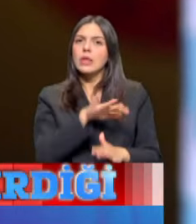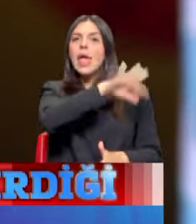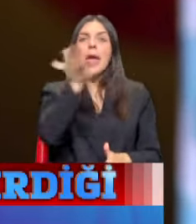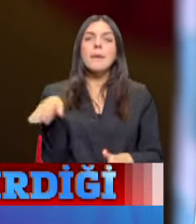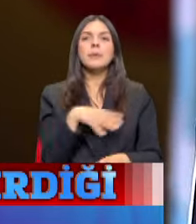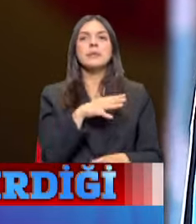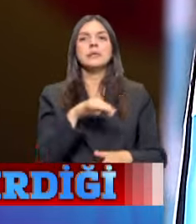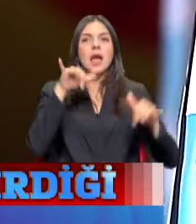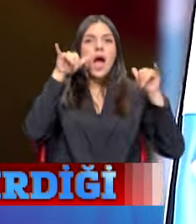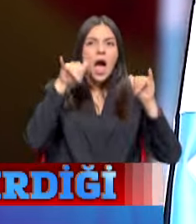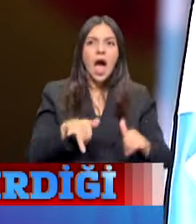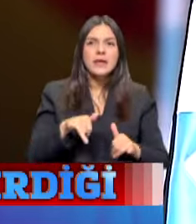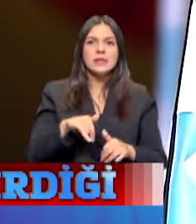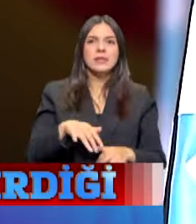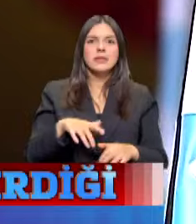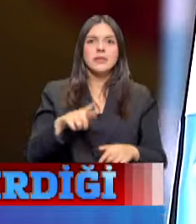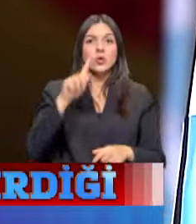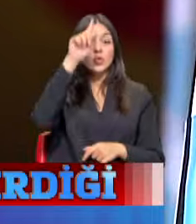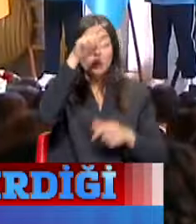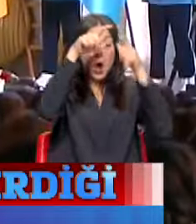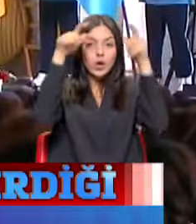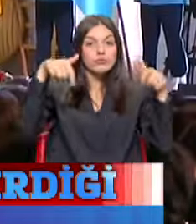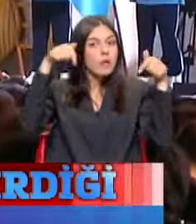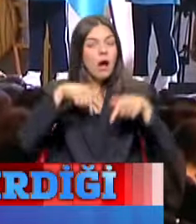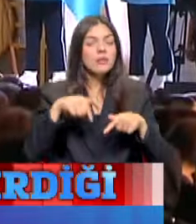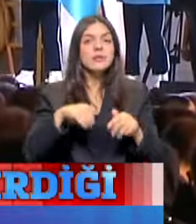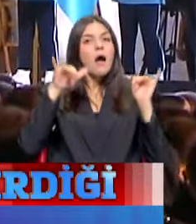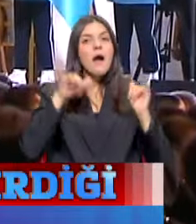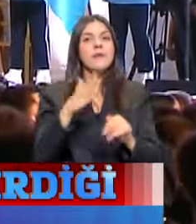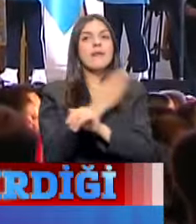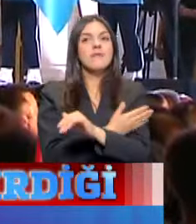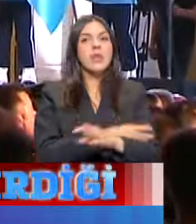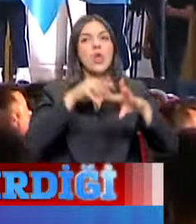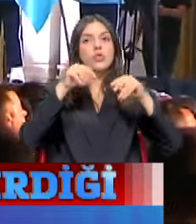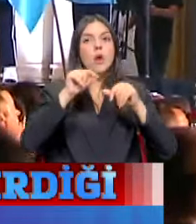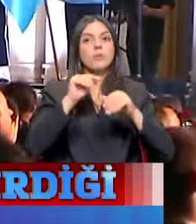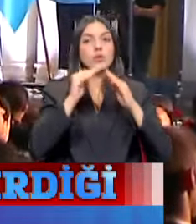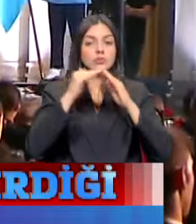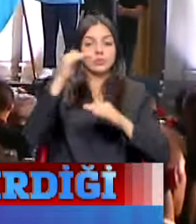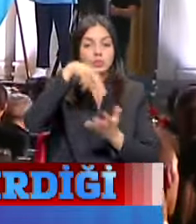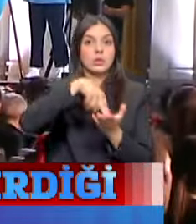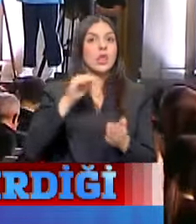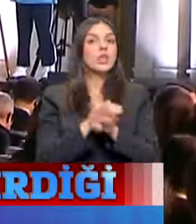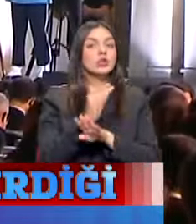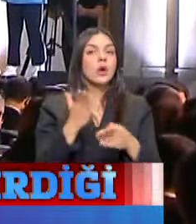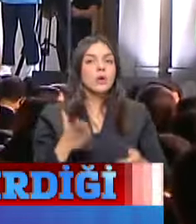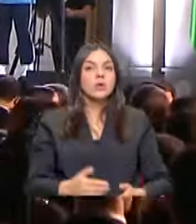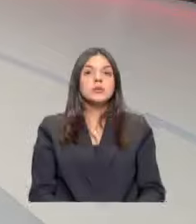hepimiz aynı gök kubbenin altında, aynı vatan toprağının üzerinde yaşıyoruz.